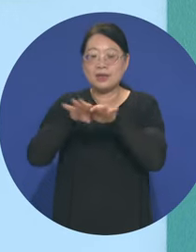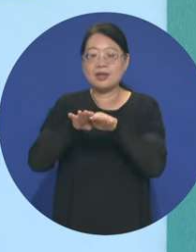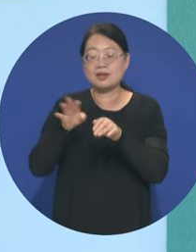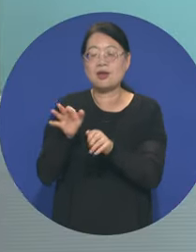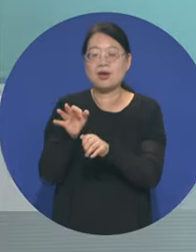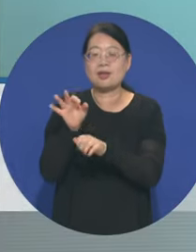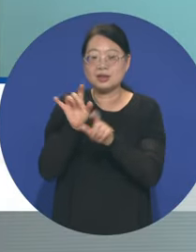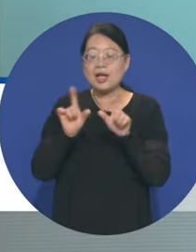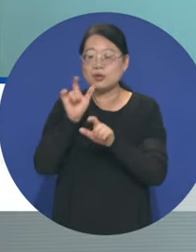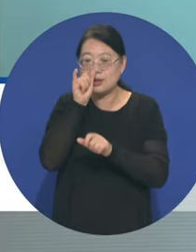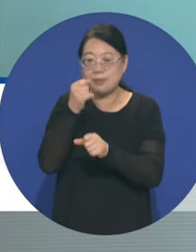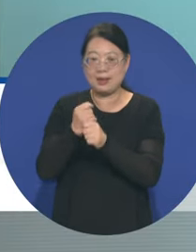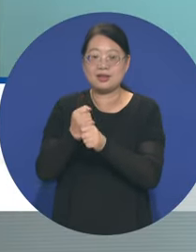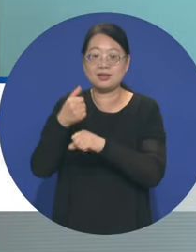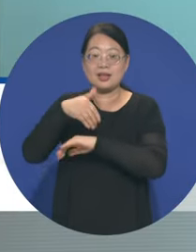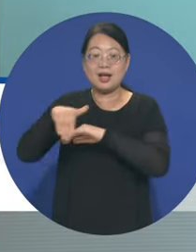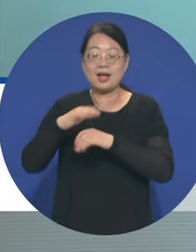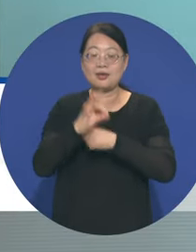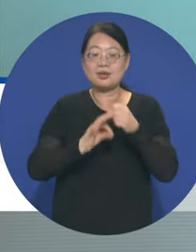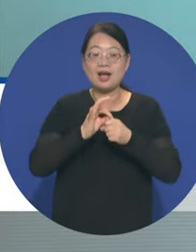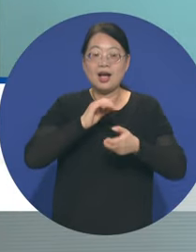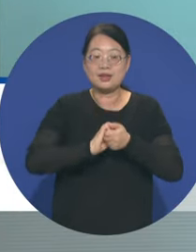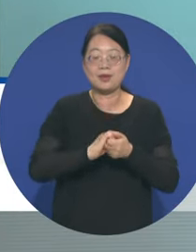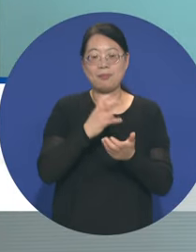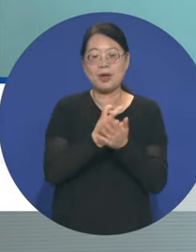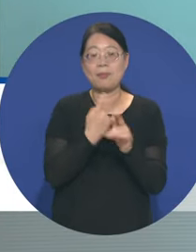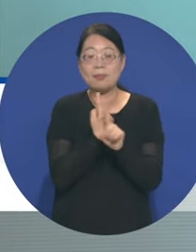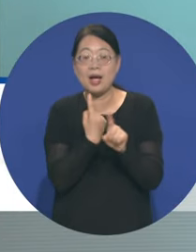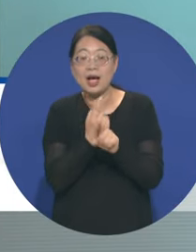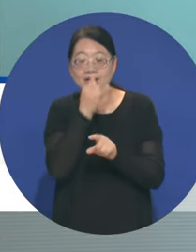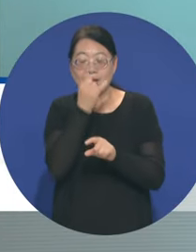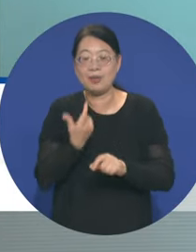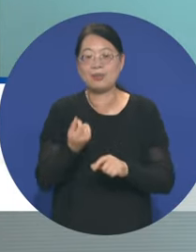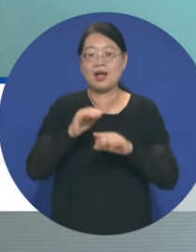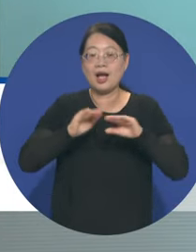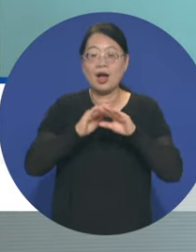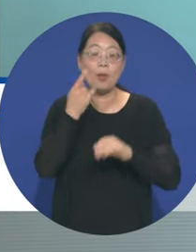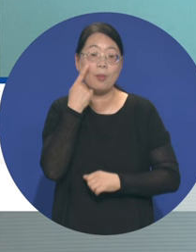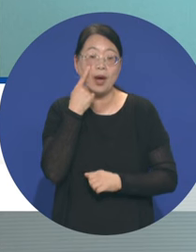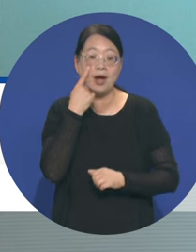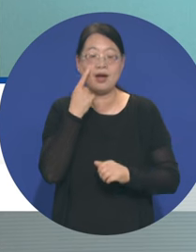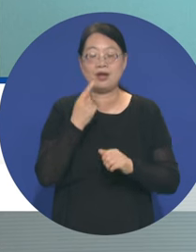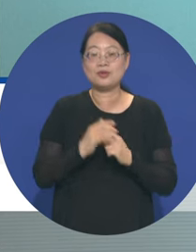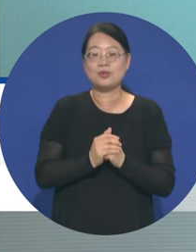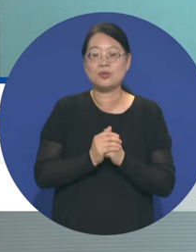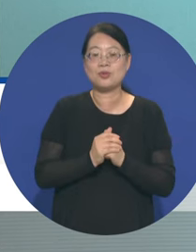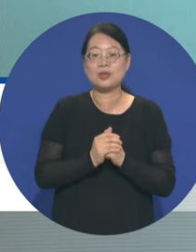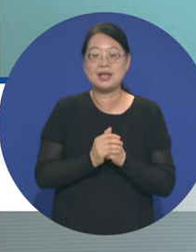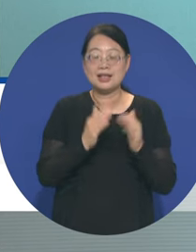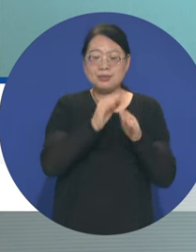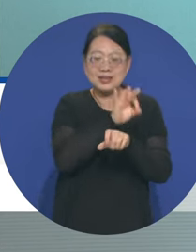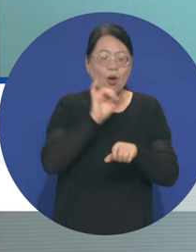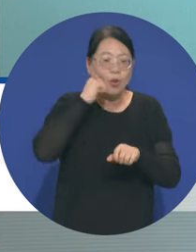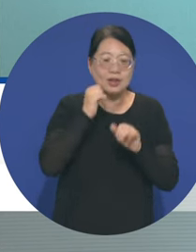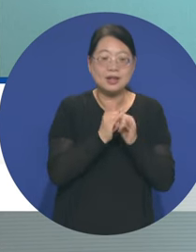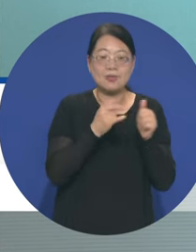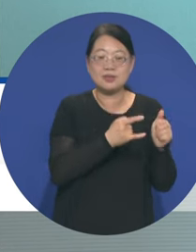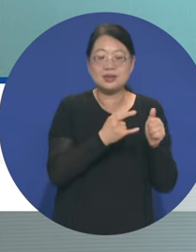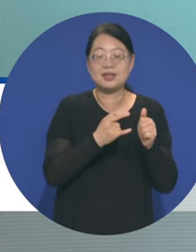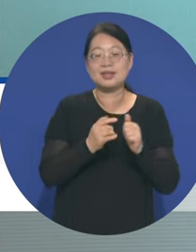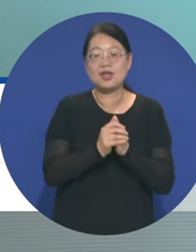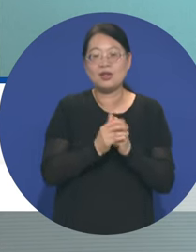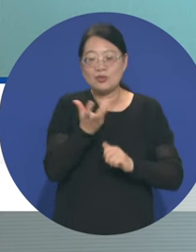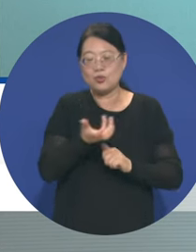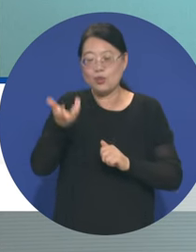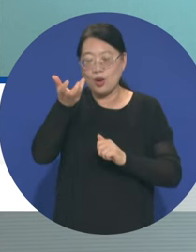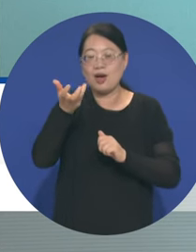겁니다 10년 안에 규제 완화를 통해서 신속하게 해소하자 그리고 그분들을 주변에서 살 수 있도록